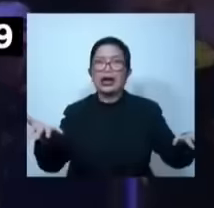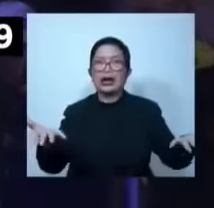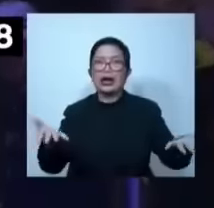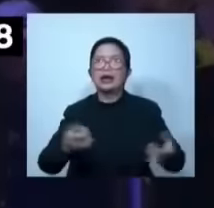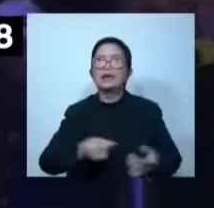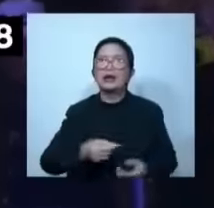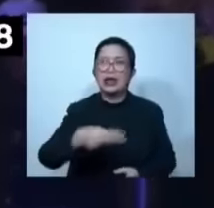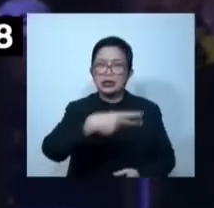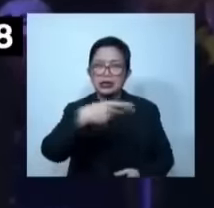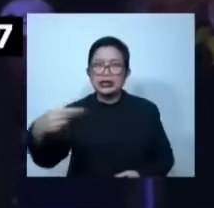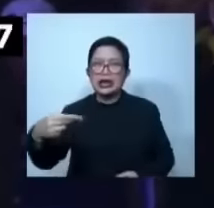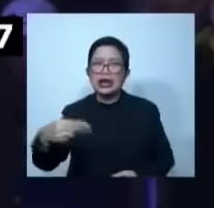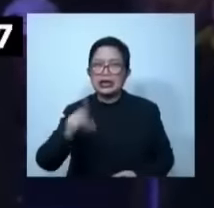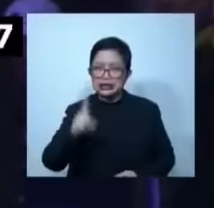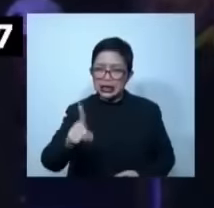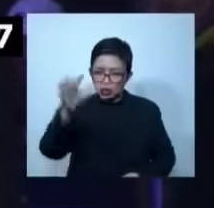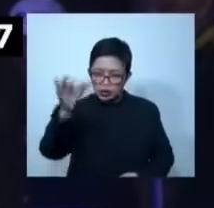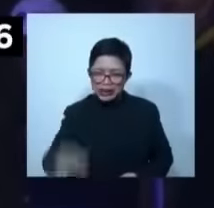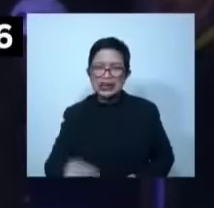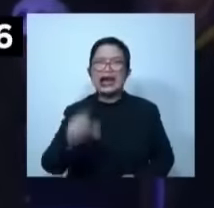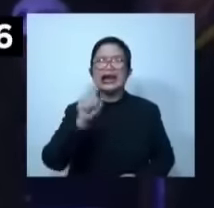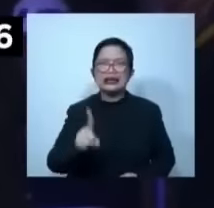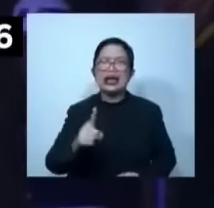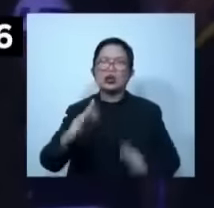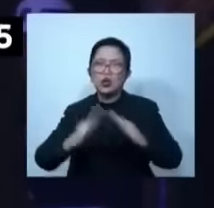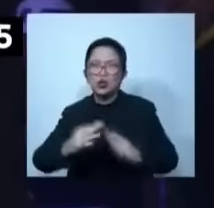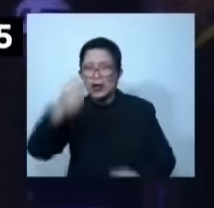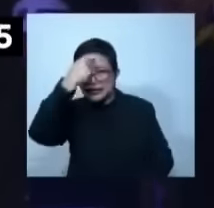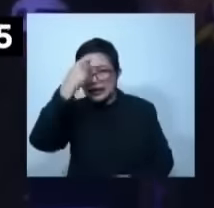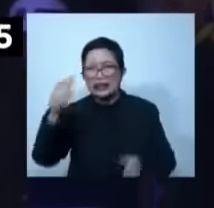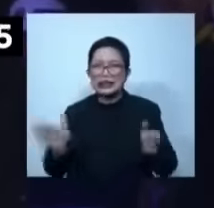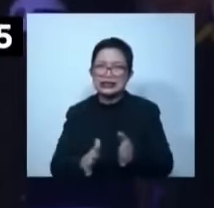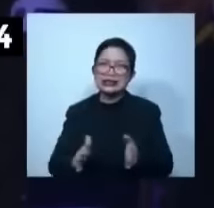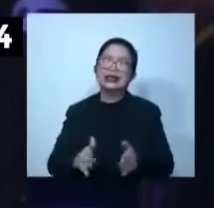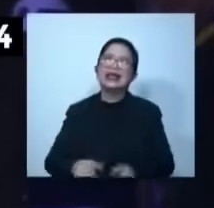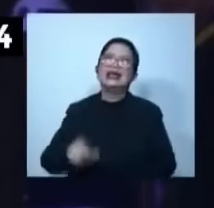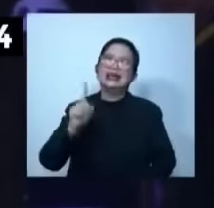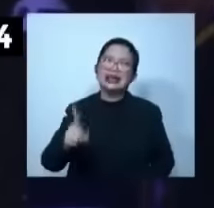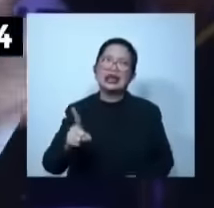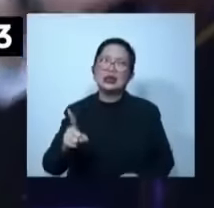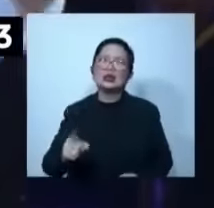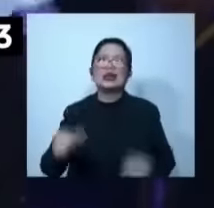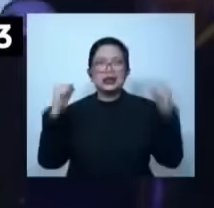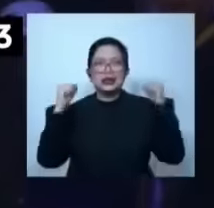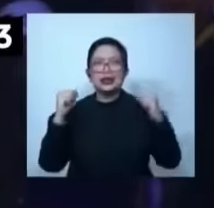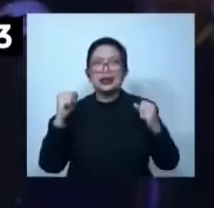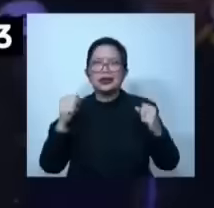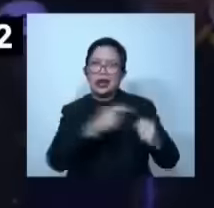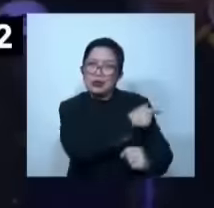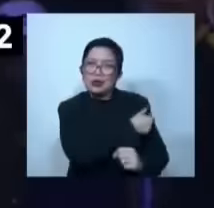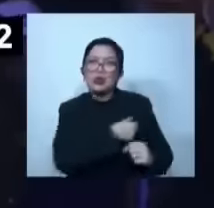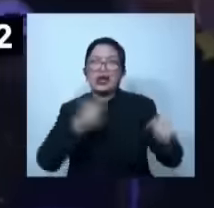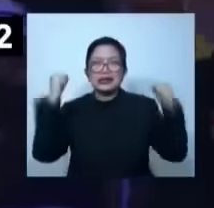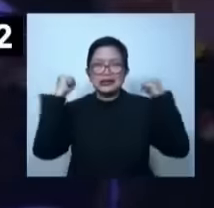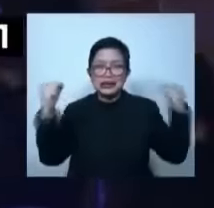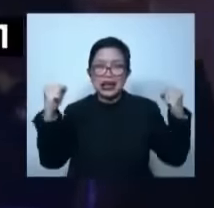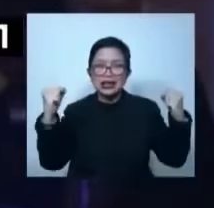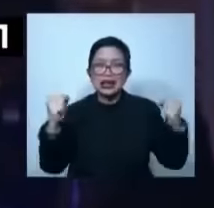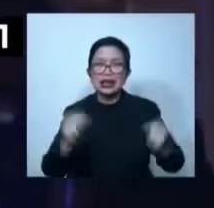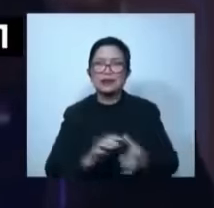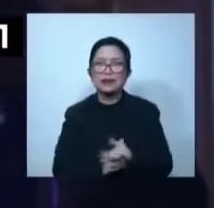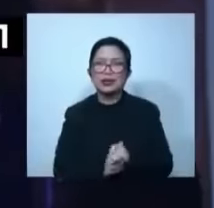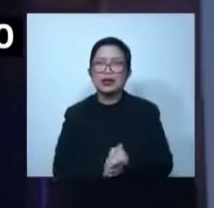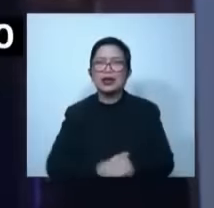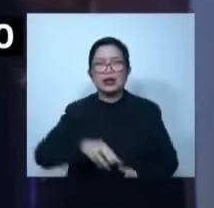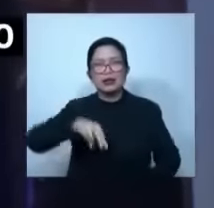desa, satu puskesmas atau pustu dengan satu nakes yang ada. Pak Mahfud juga menyampaikan kepada para